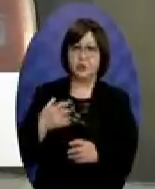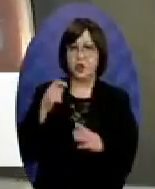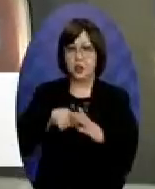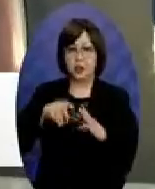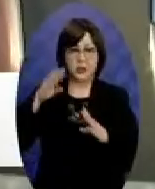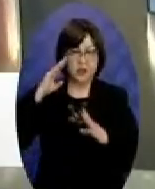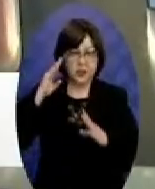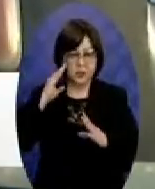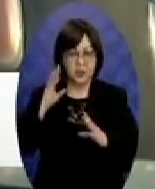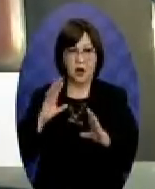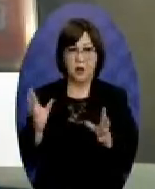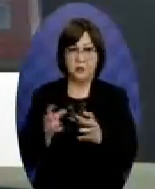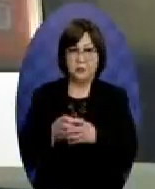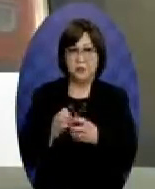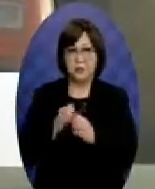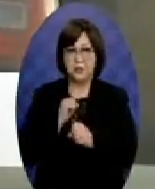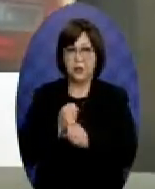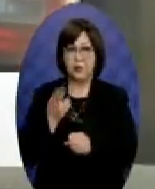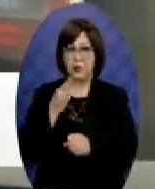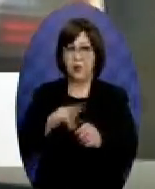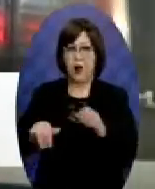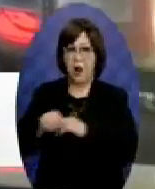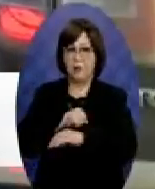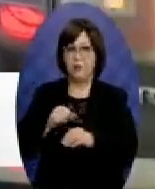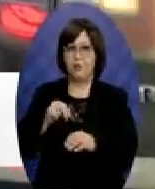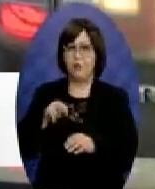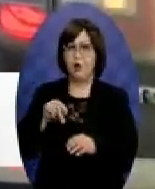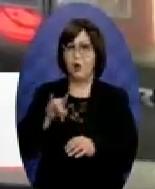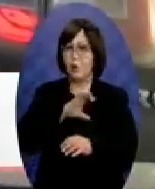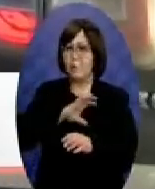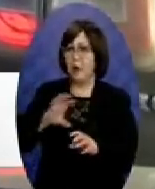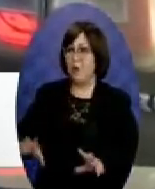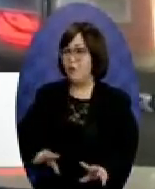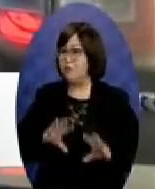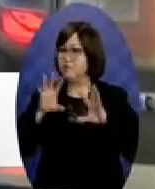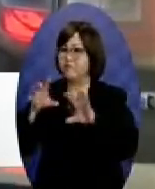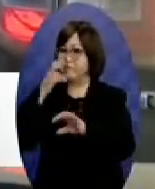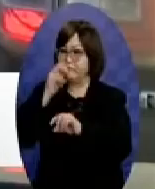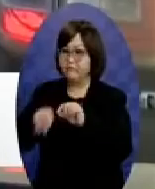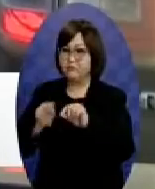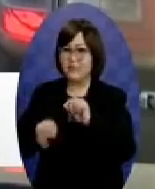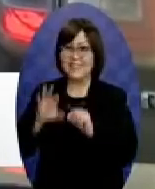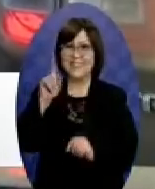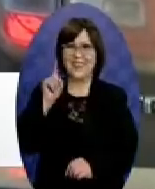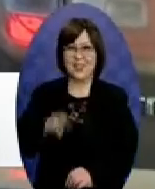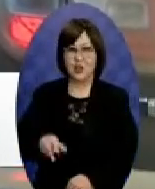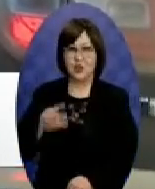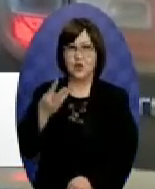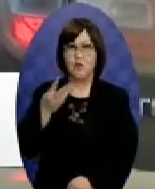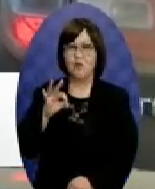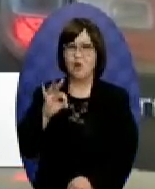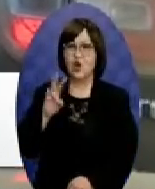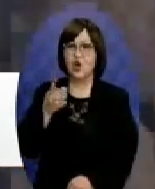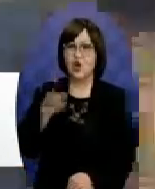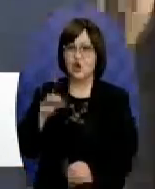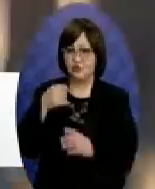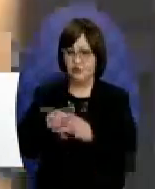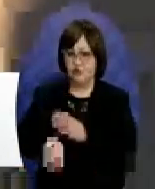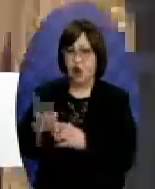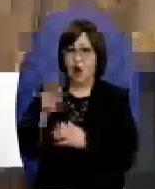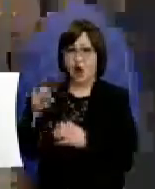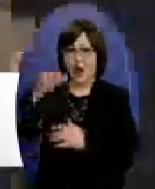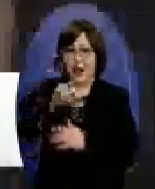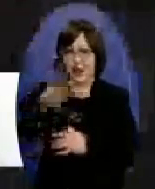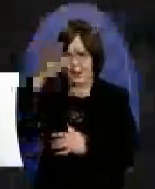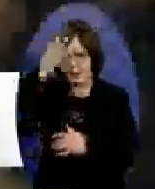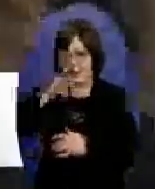Дундгой аймагт аймгийн прокурорын хяналтанд ор тусгай ажиллагаа зохион байгуулж салхитын мөнгөний ордыг төрийн мэдэлд авч байгаагаа мэдгдсэн. Салхитын